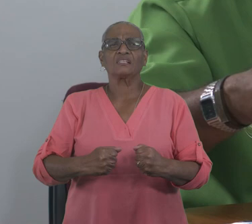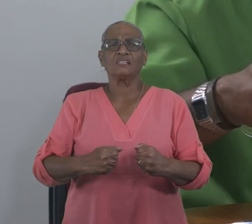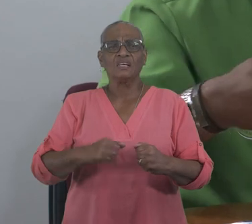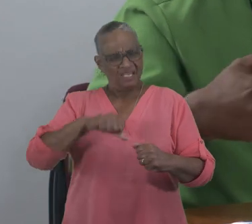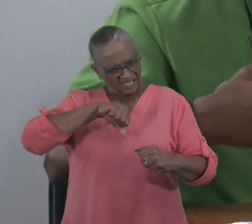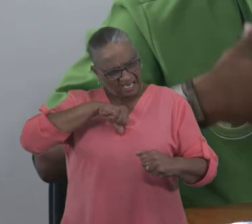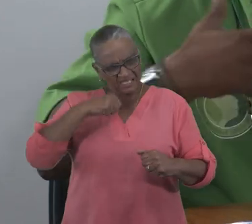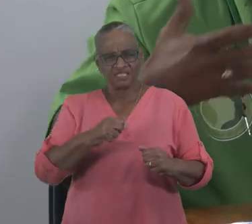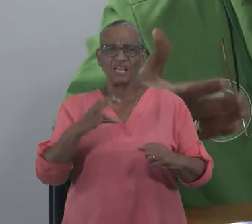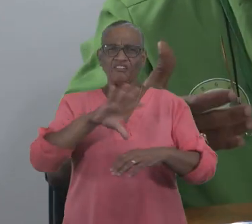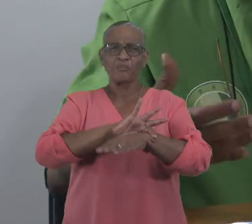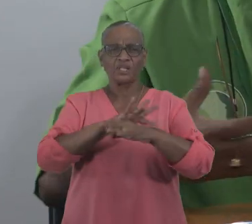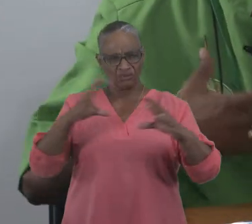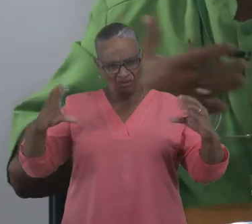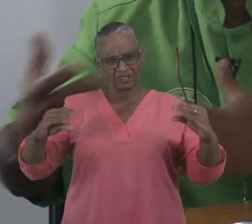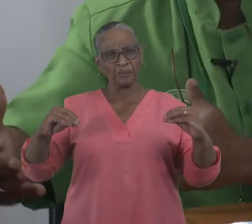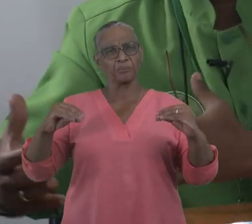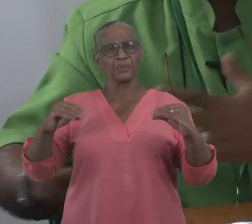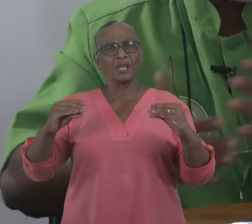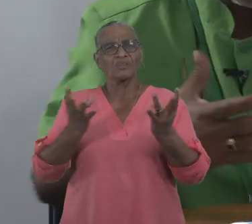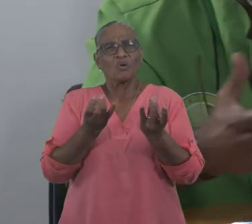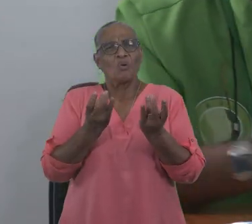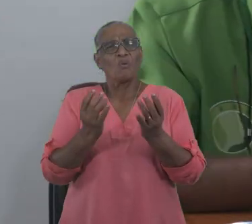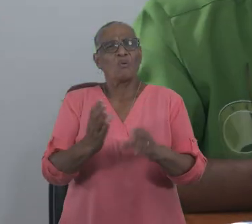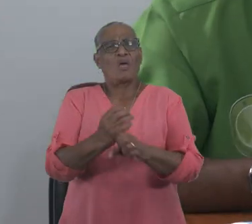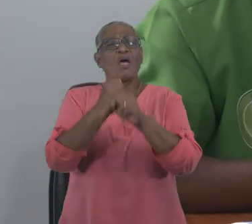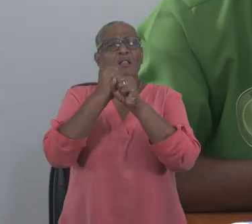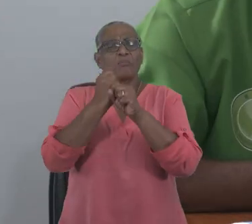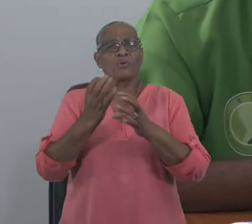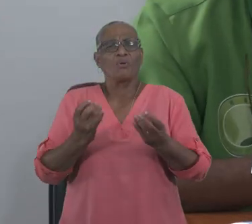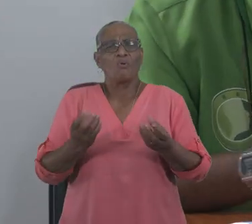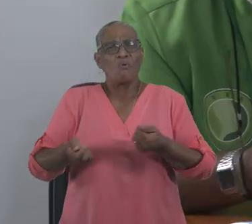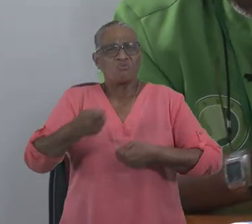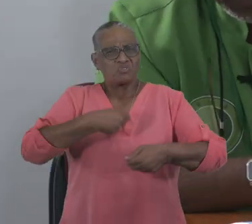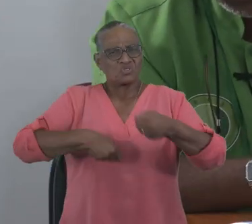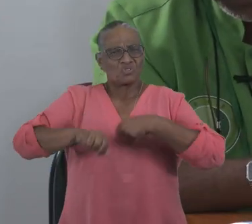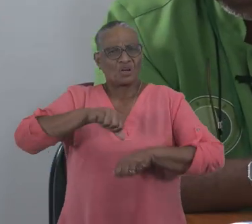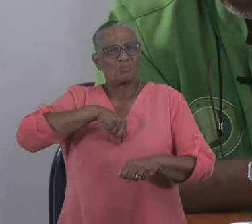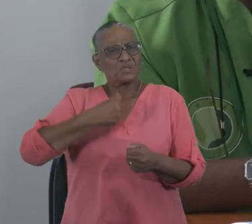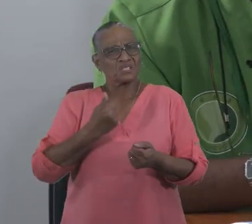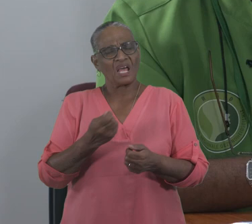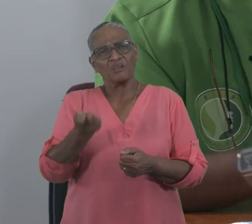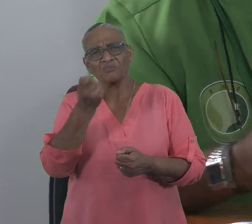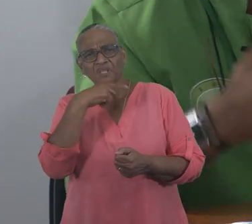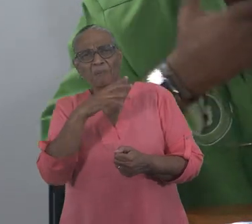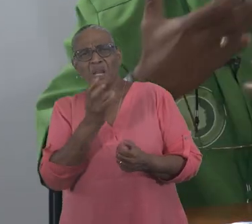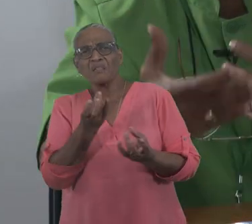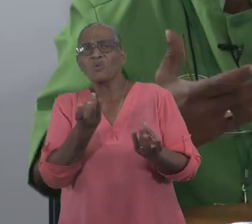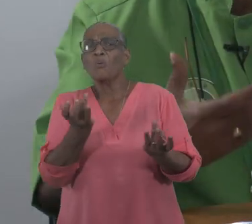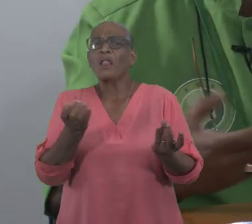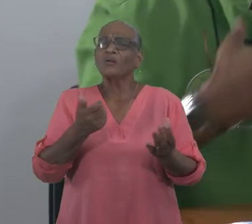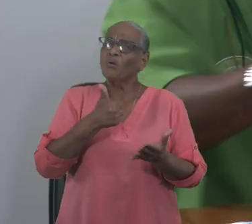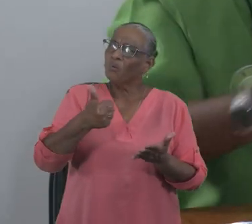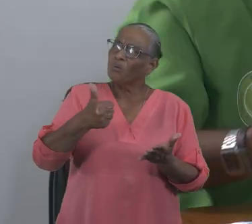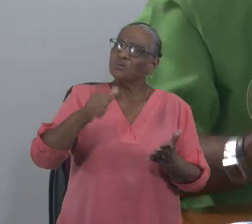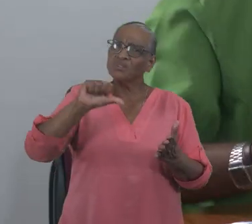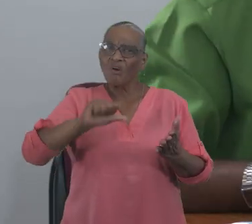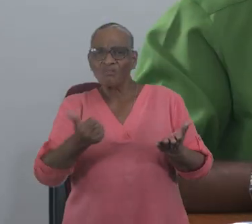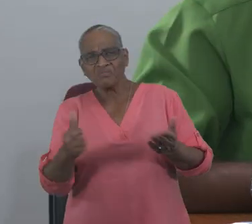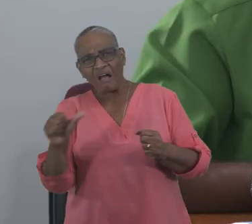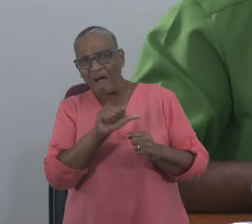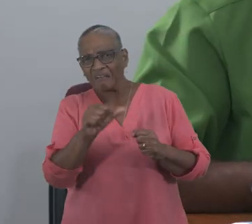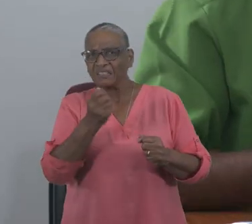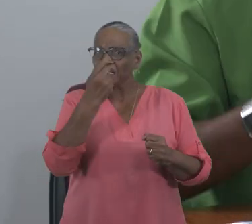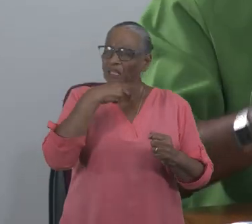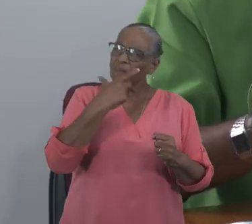zelfstandig, zodat jonge arts kan direct partner. Dat we taki dat er al kunnen maken, kan de minuandring adressie, of dat we kunnen proberen aan die. Dus juist even